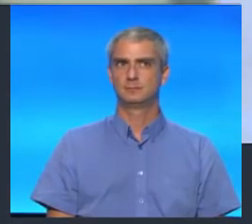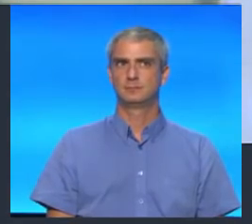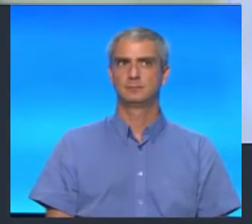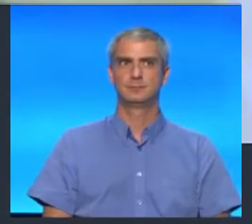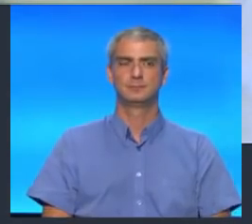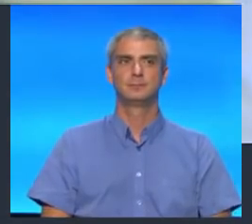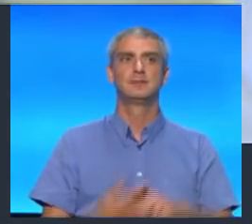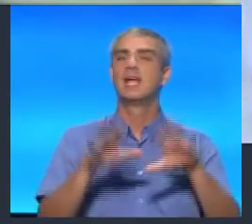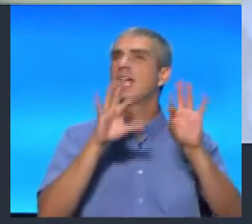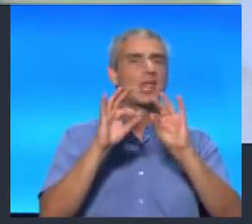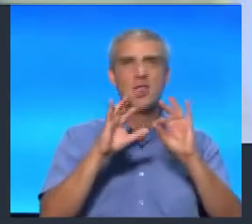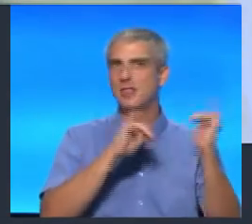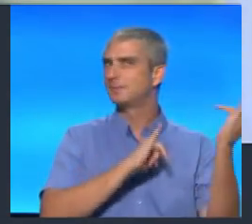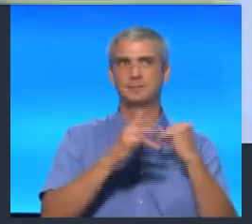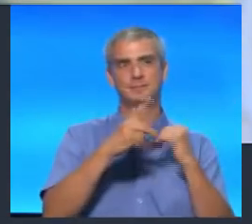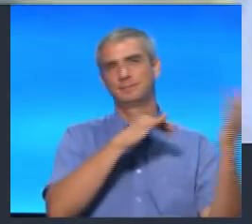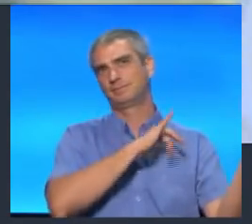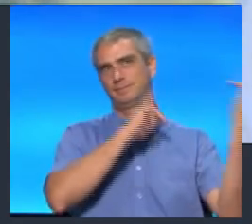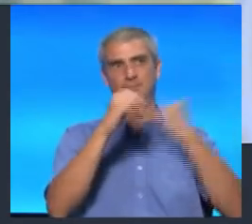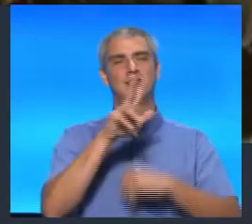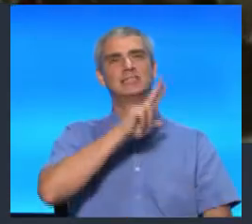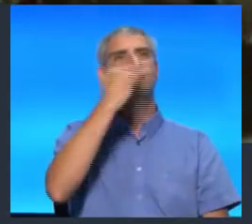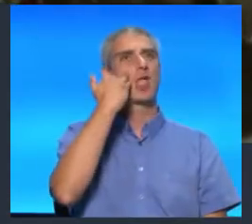קניונים יובאו מצפון